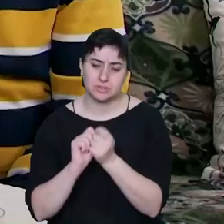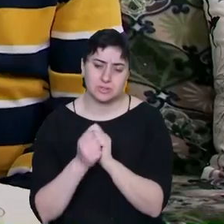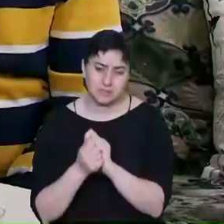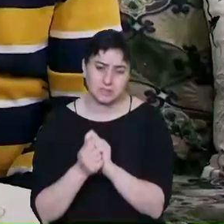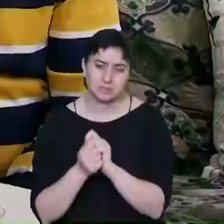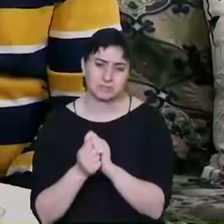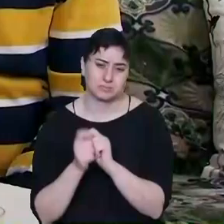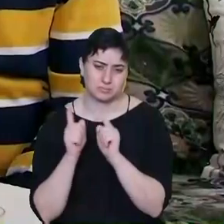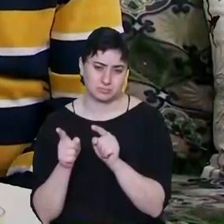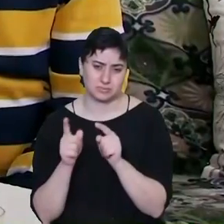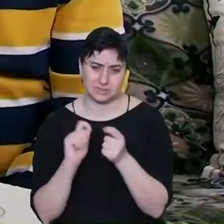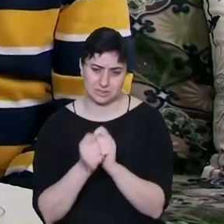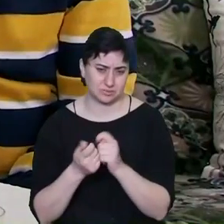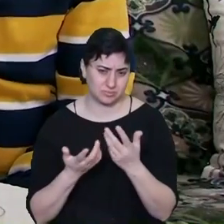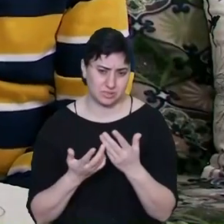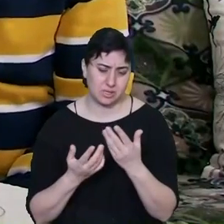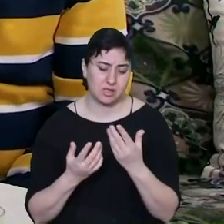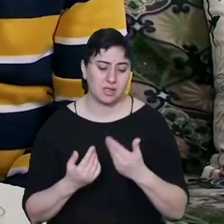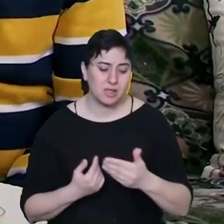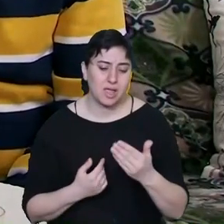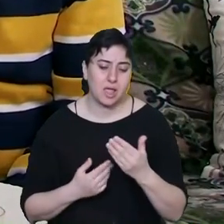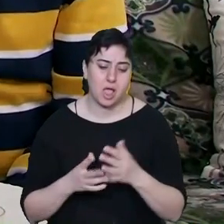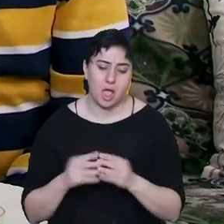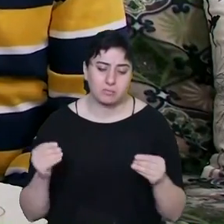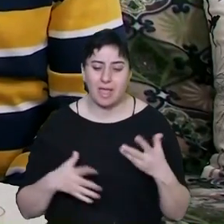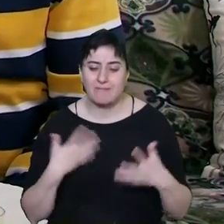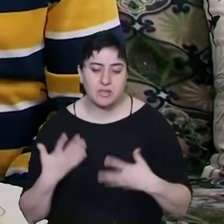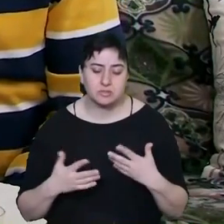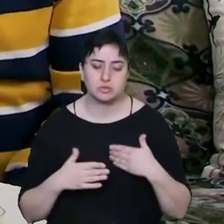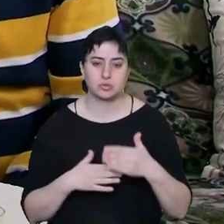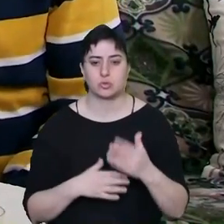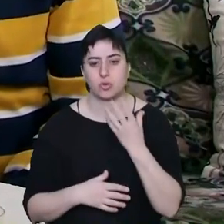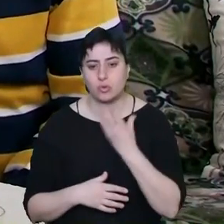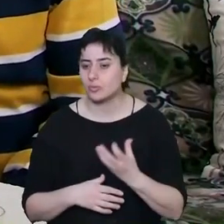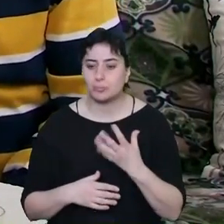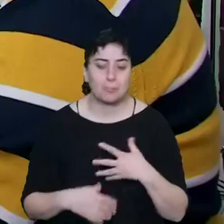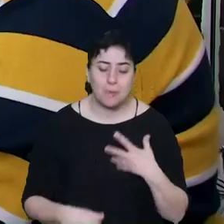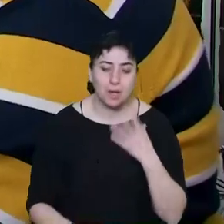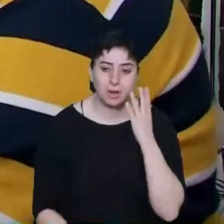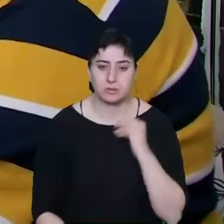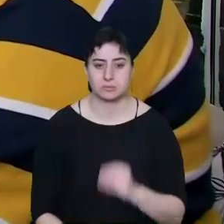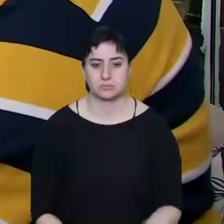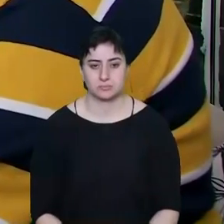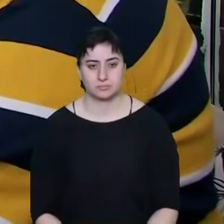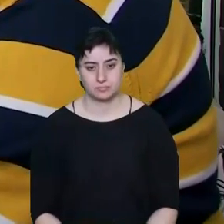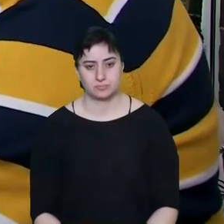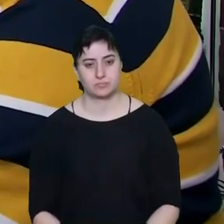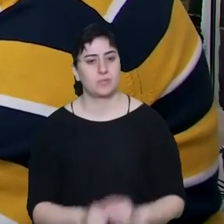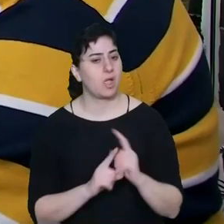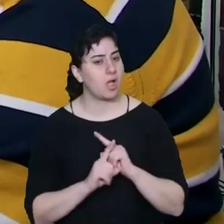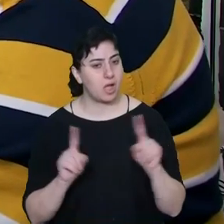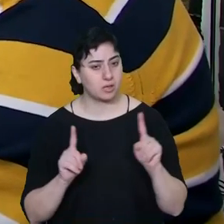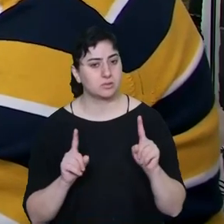dönüşümün, yani ne bileyim, geçici bir heves mi yoksa karıcı mı? Bunu bilmem gerekiyor. Hayır